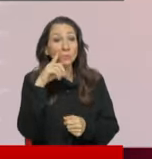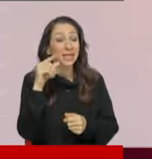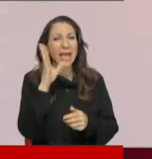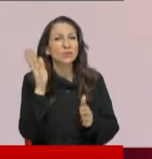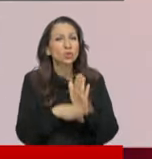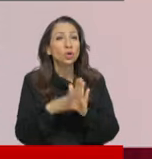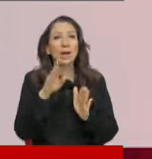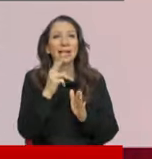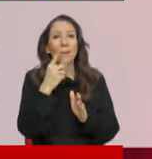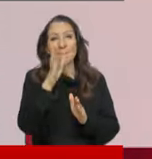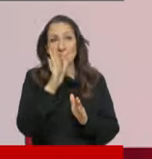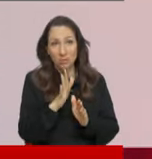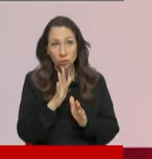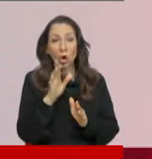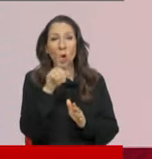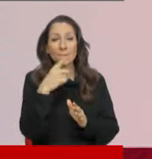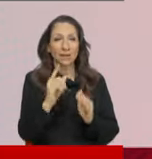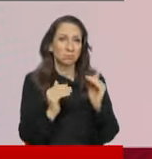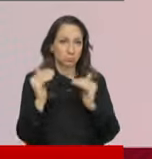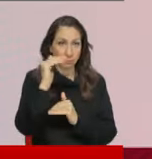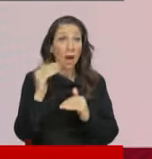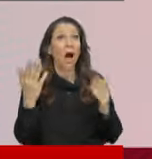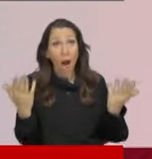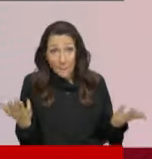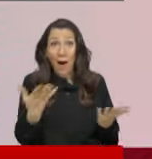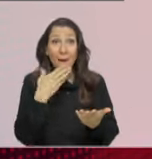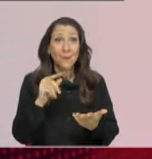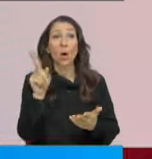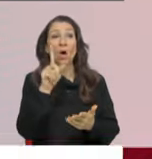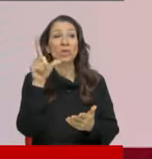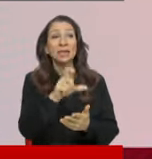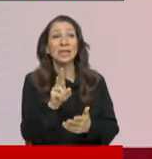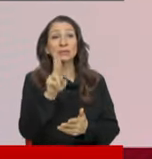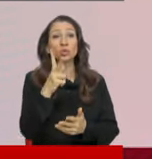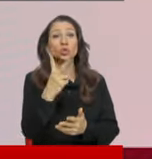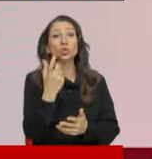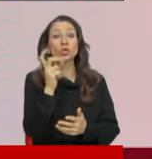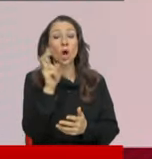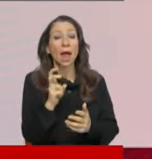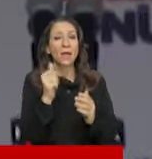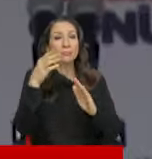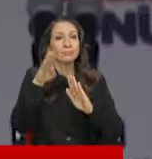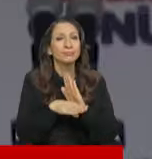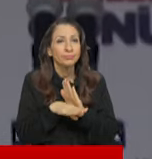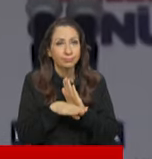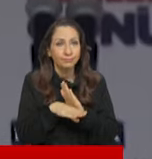emekli maaşı 7.500 liraydı 10.000 liraya çıkarıldı ama emekli 10 ayda 73 dolar